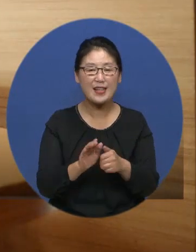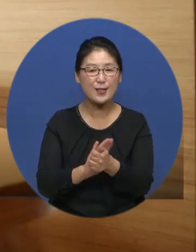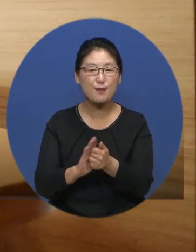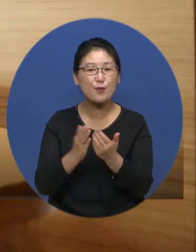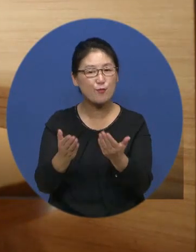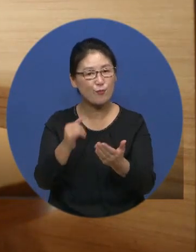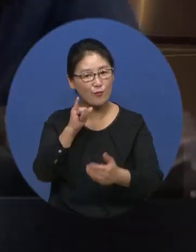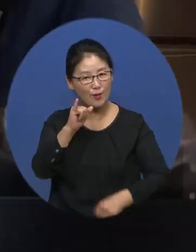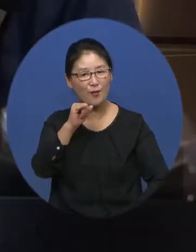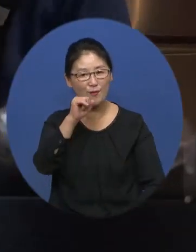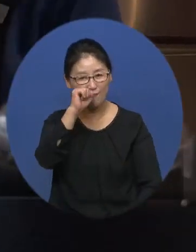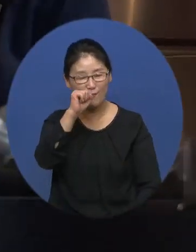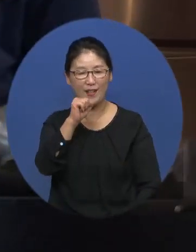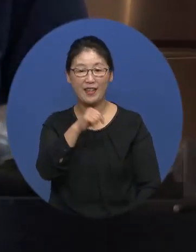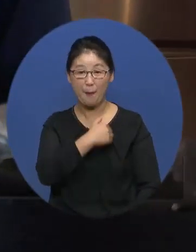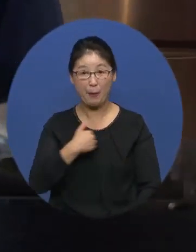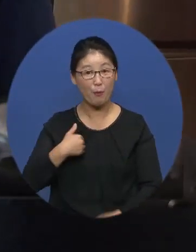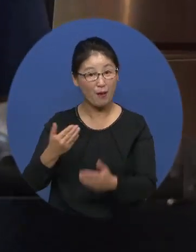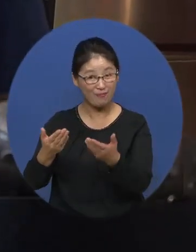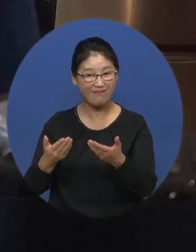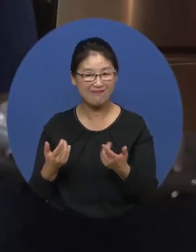높습니다.